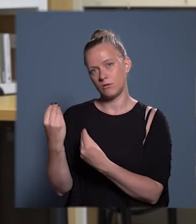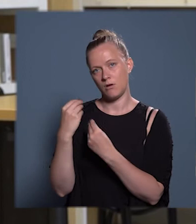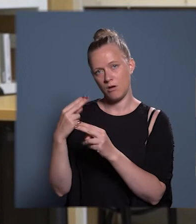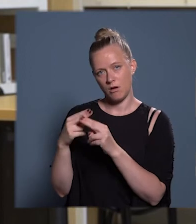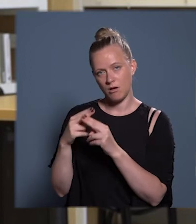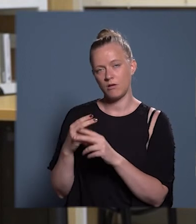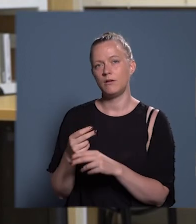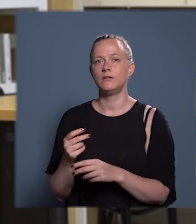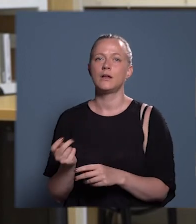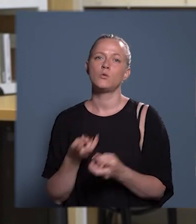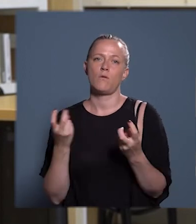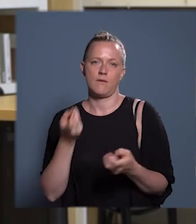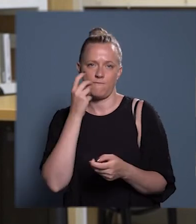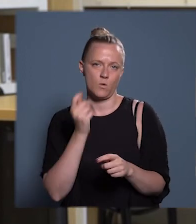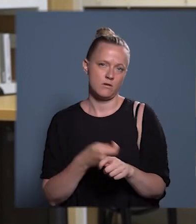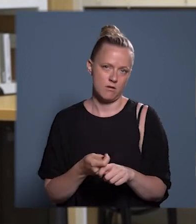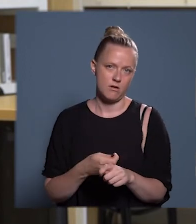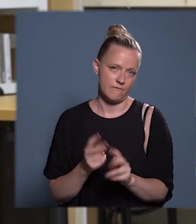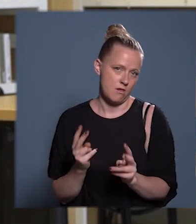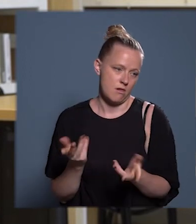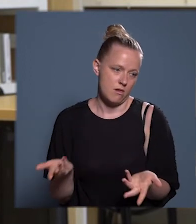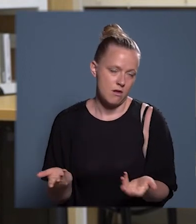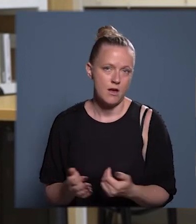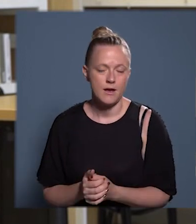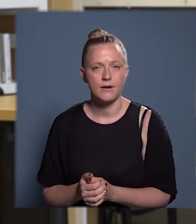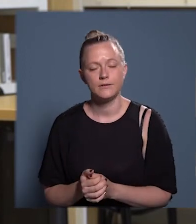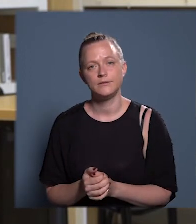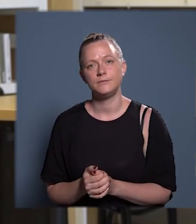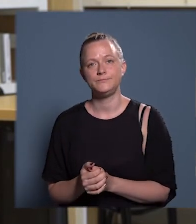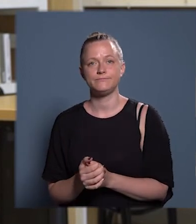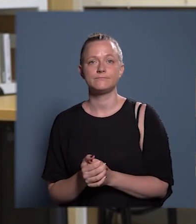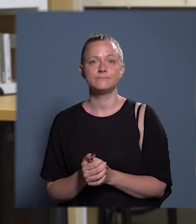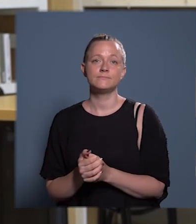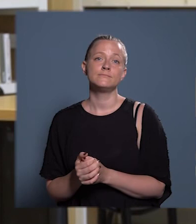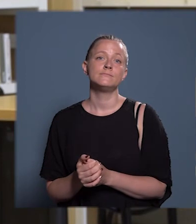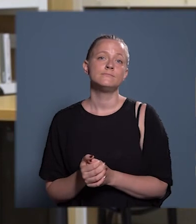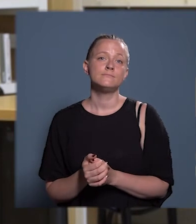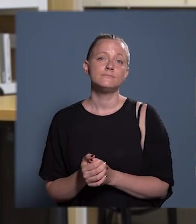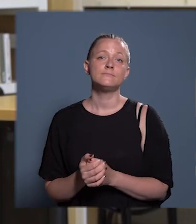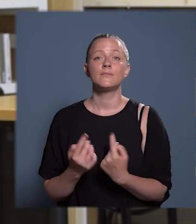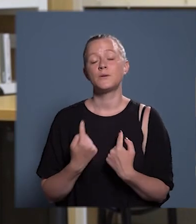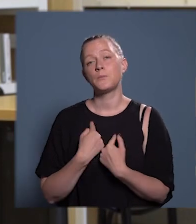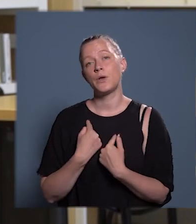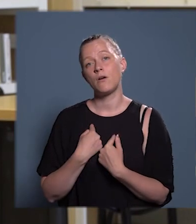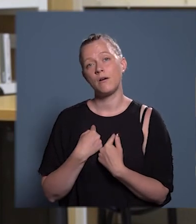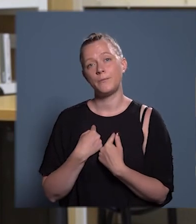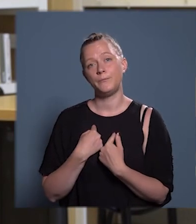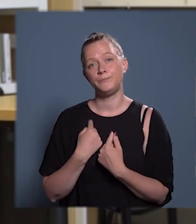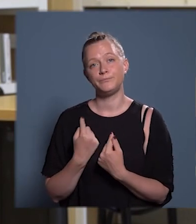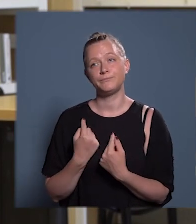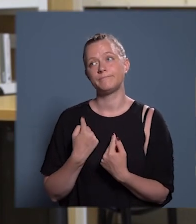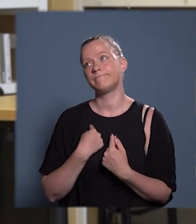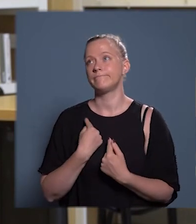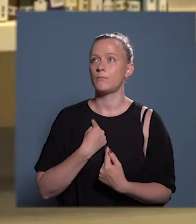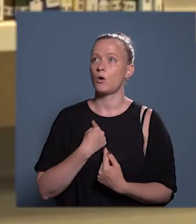ez könnyebben átlendül. Úgyhogy ez, hogy így magam mestere